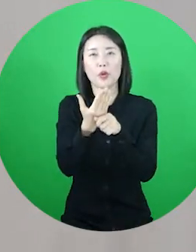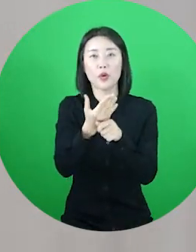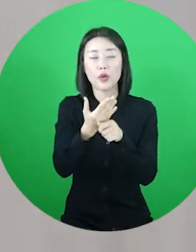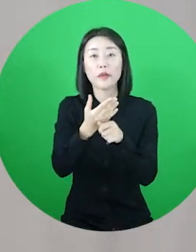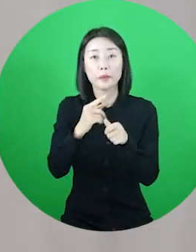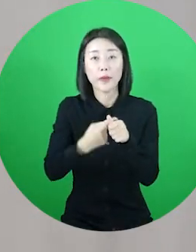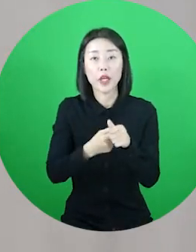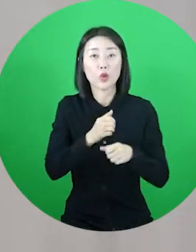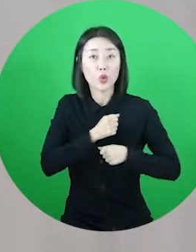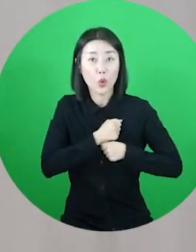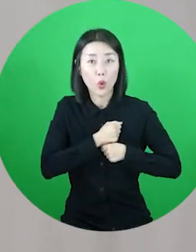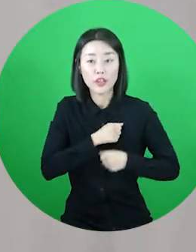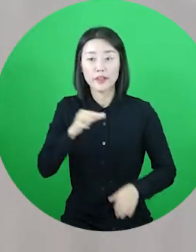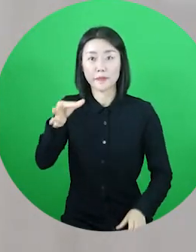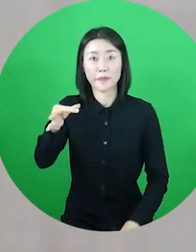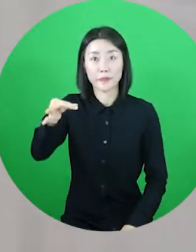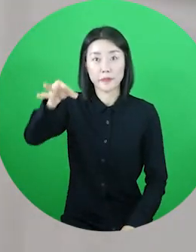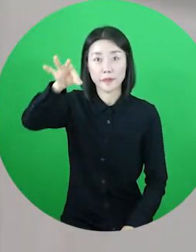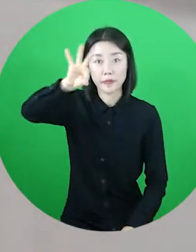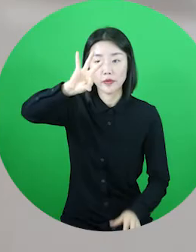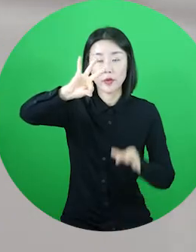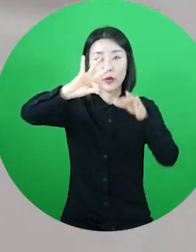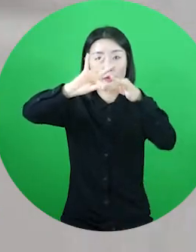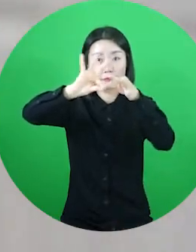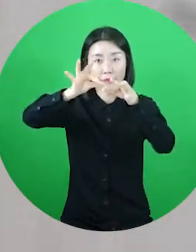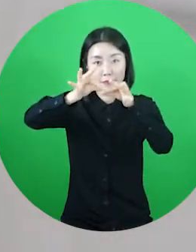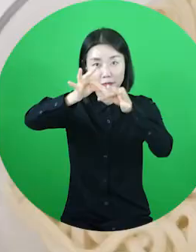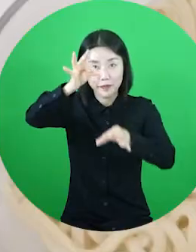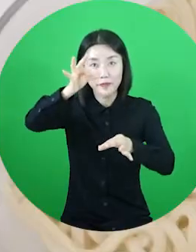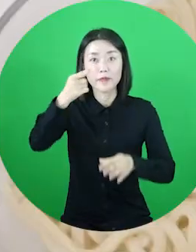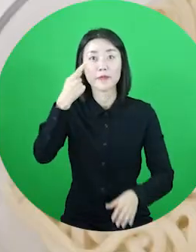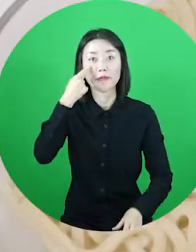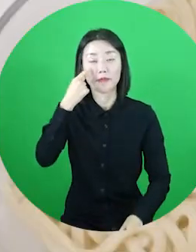잡고 들어서 냄비 안에 소스를 부어 주세요.